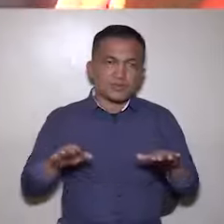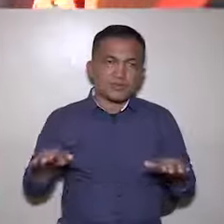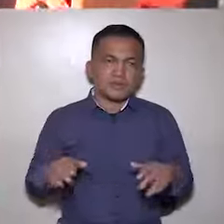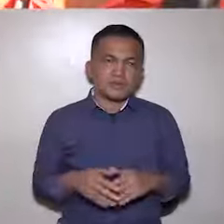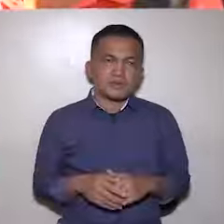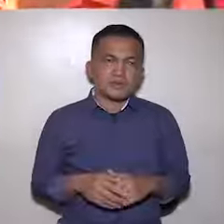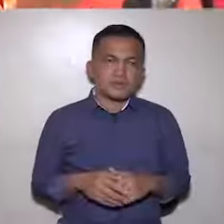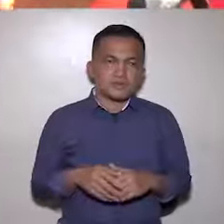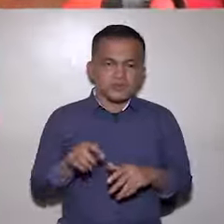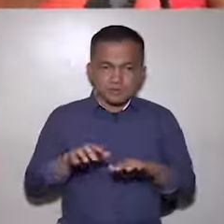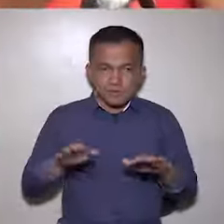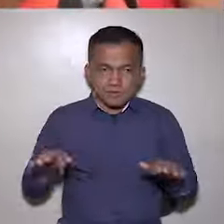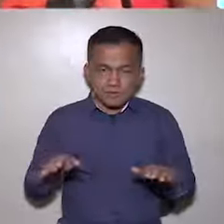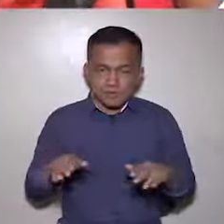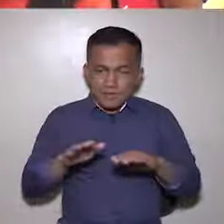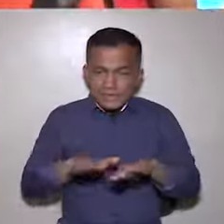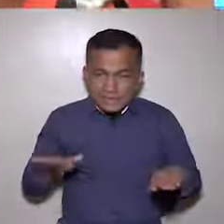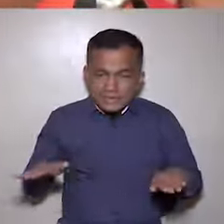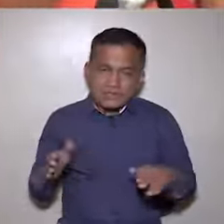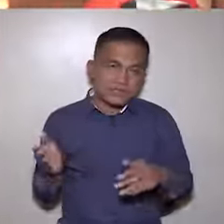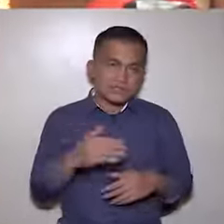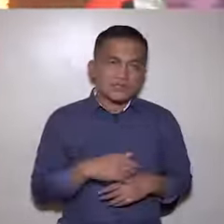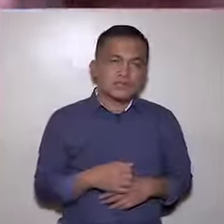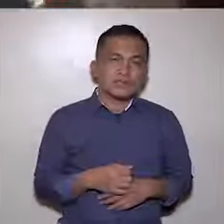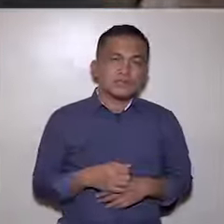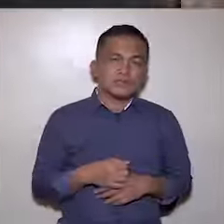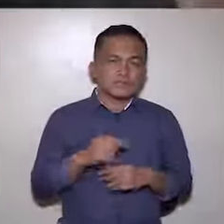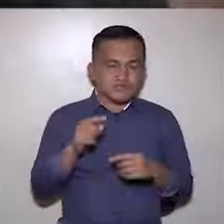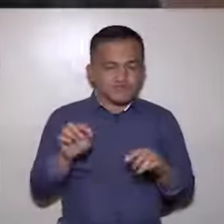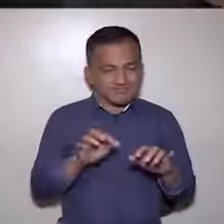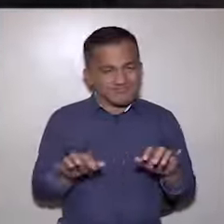Papasukin itong mga bata. Sige. Itong mga bata maliit.